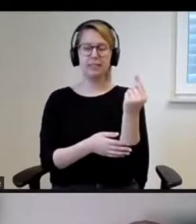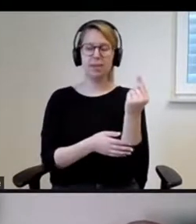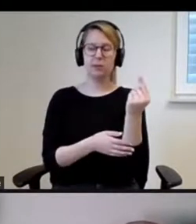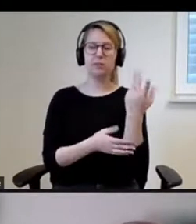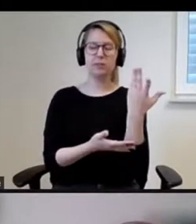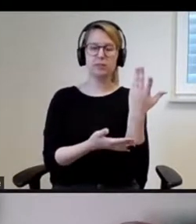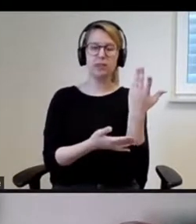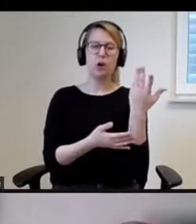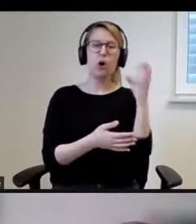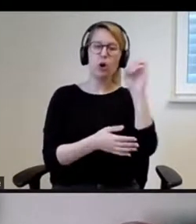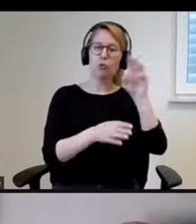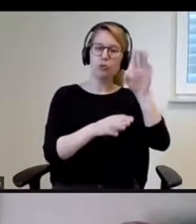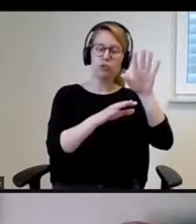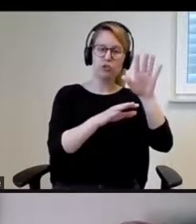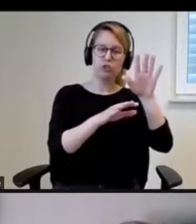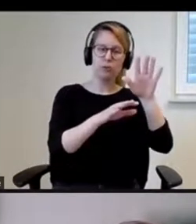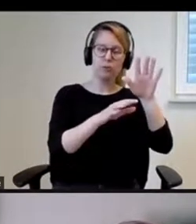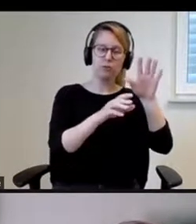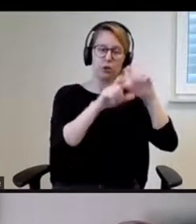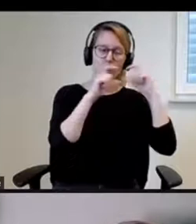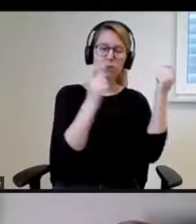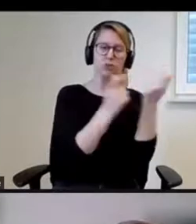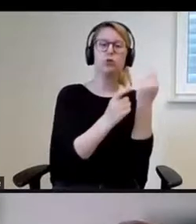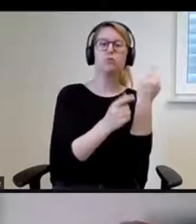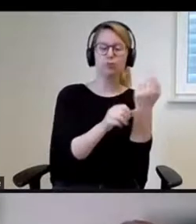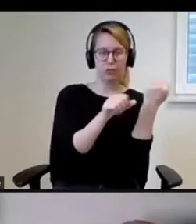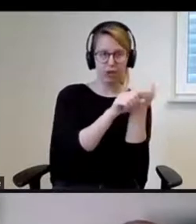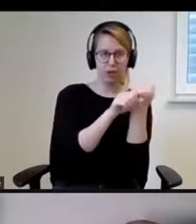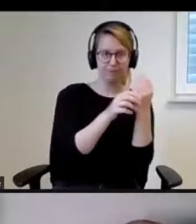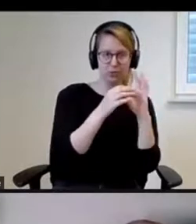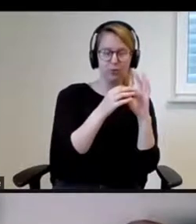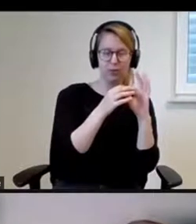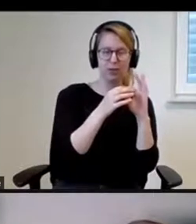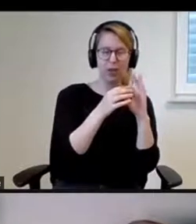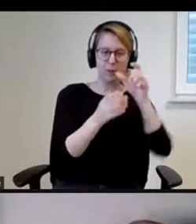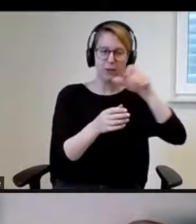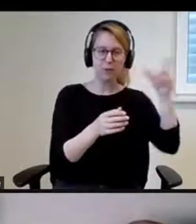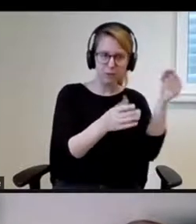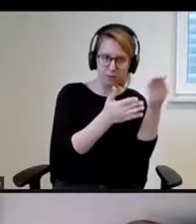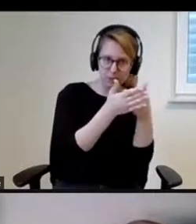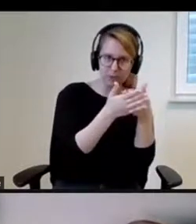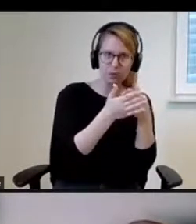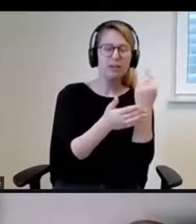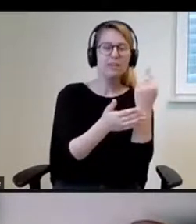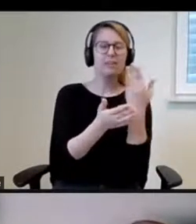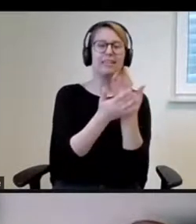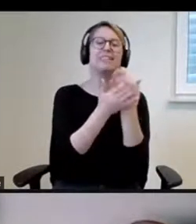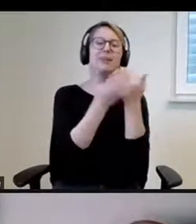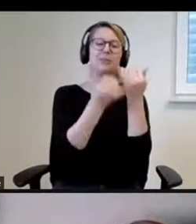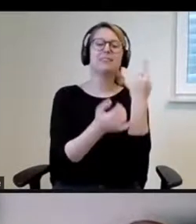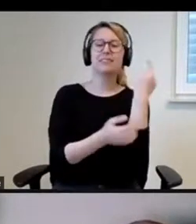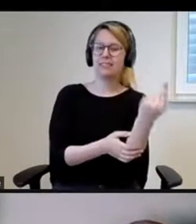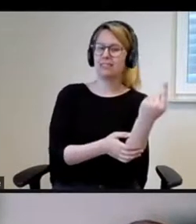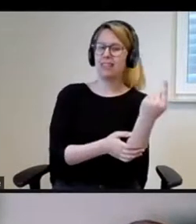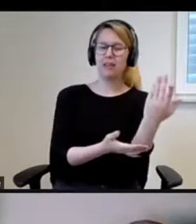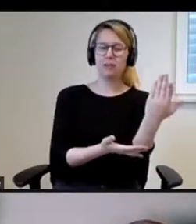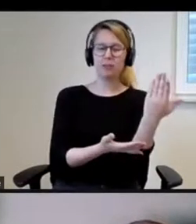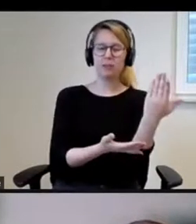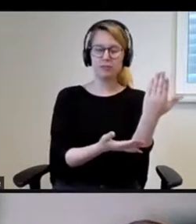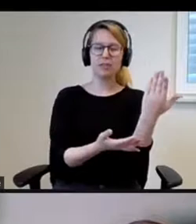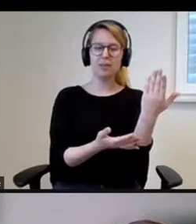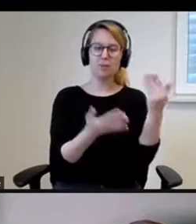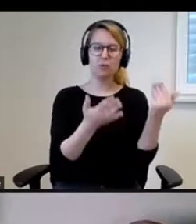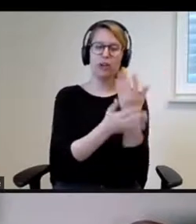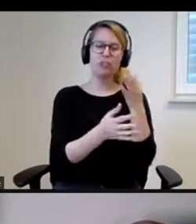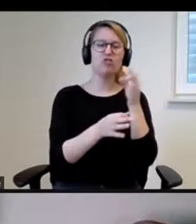vous, Madame Davoine, de présenter la nouvelle stratégie présentée par la Commission en mars. Donc, tout